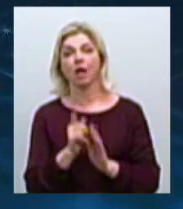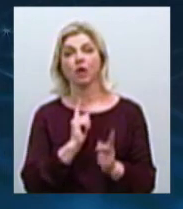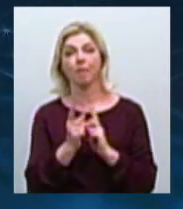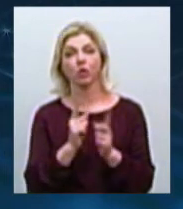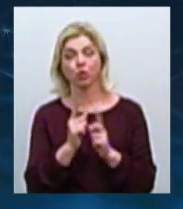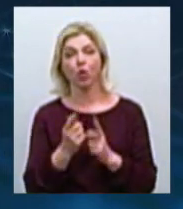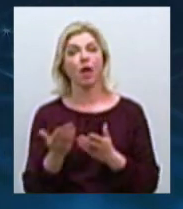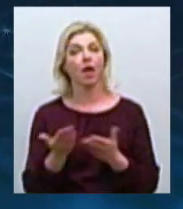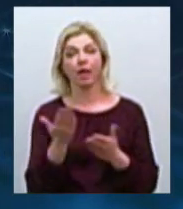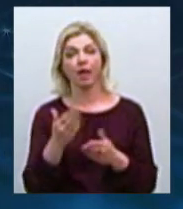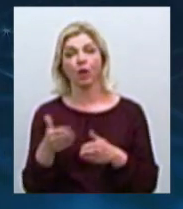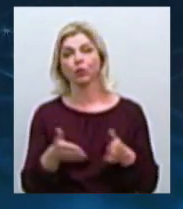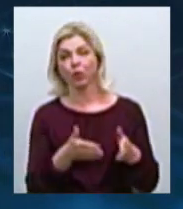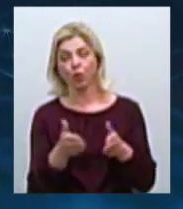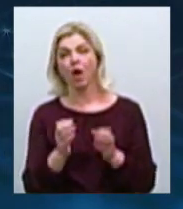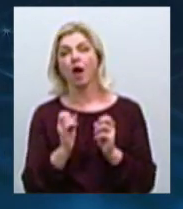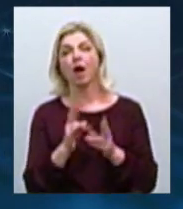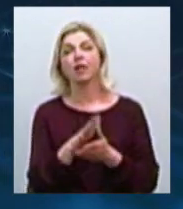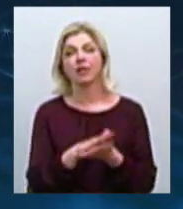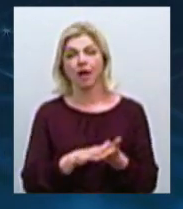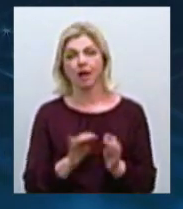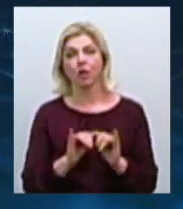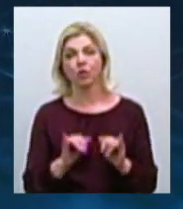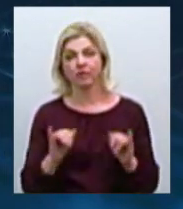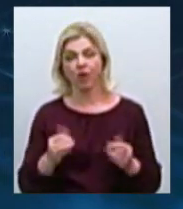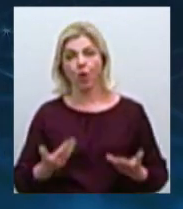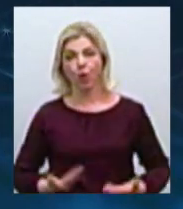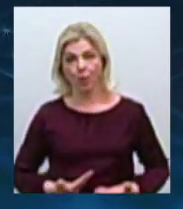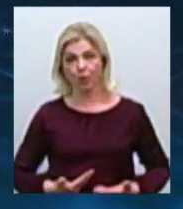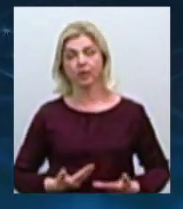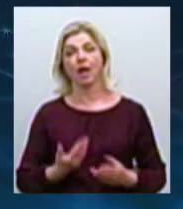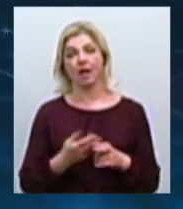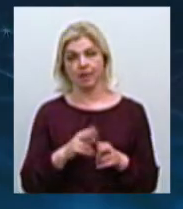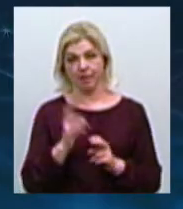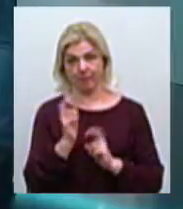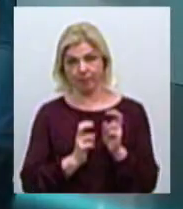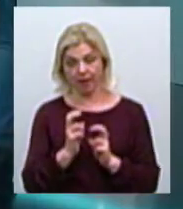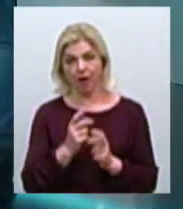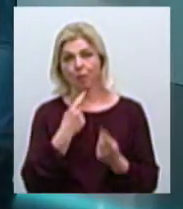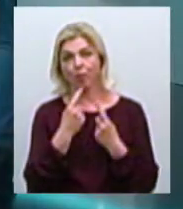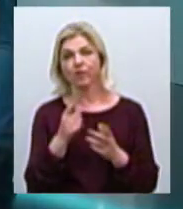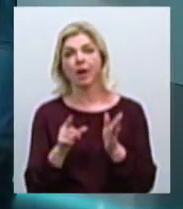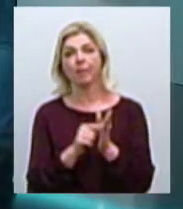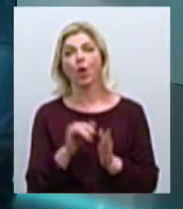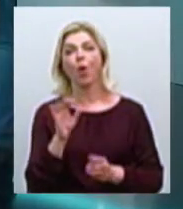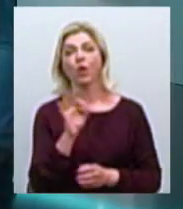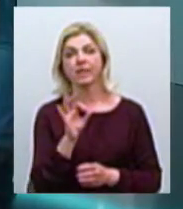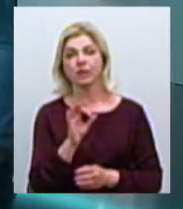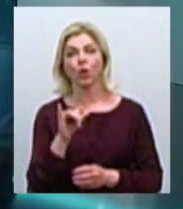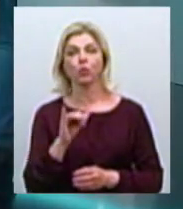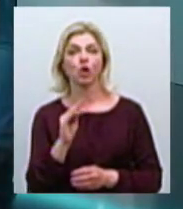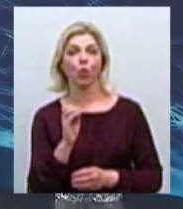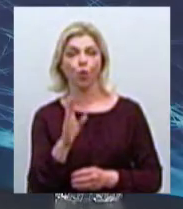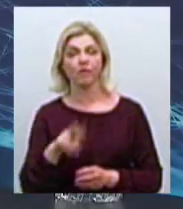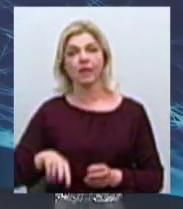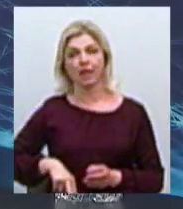саме маршрути, як далі розвиватиметься комунальне профільне підприємство, говоримо сьогодні з Олексієм Ушаковим, директором